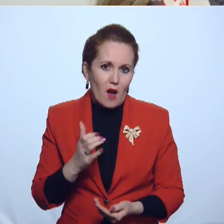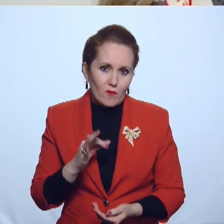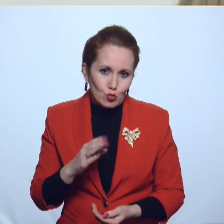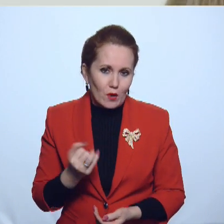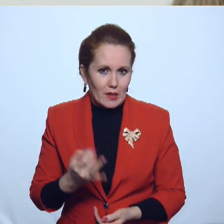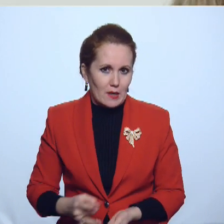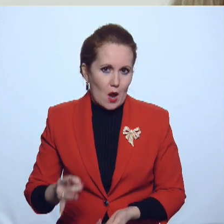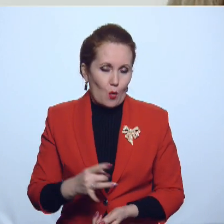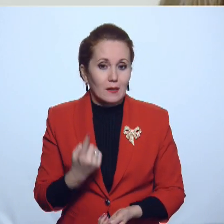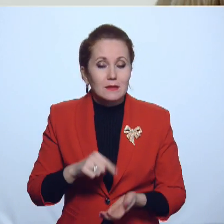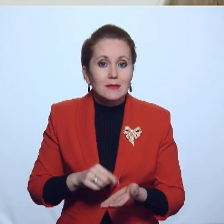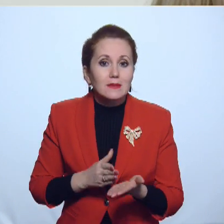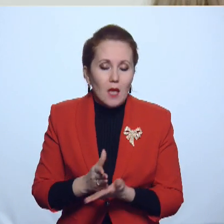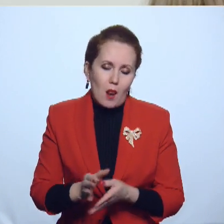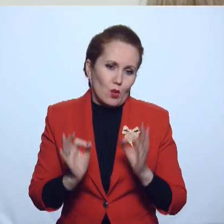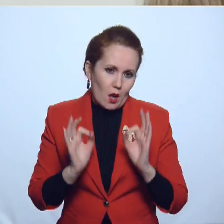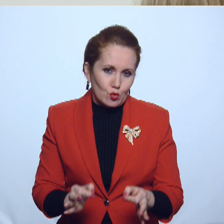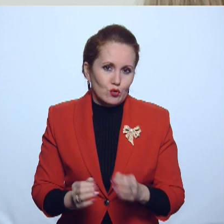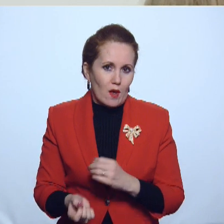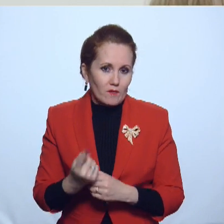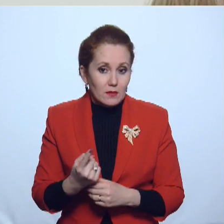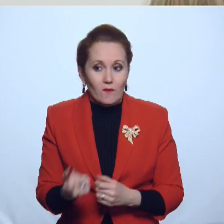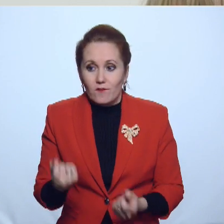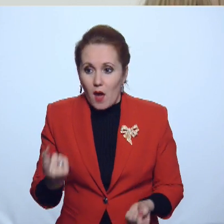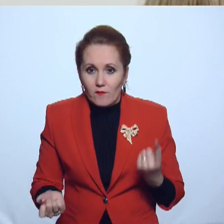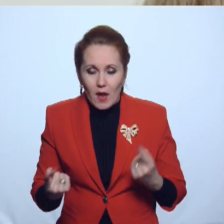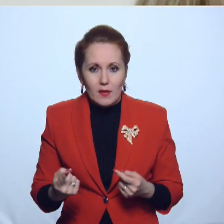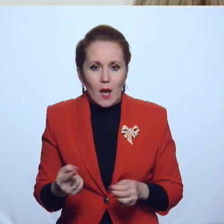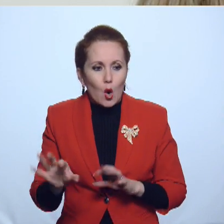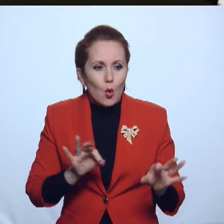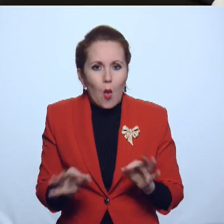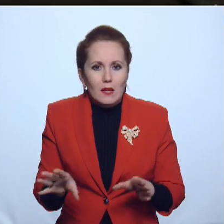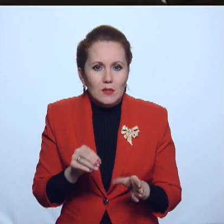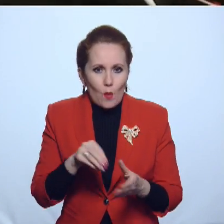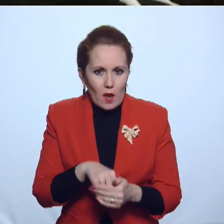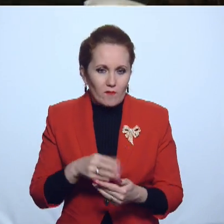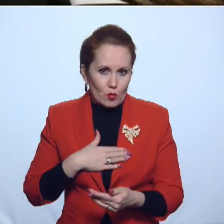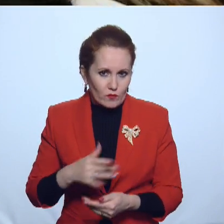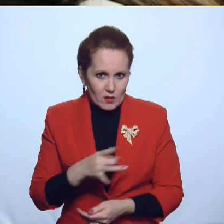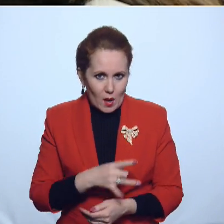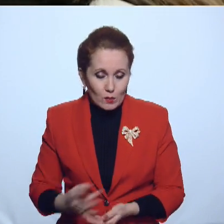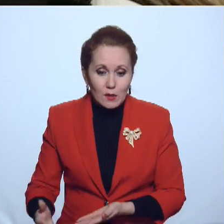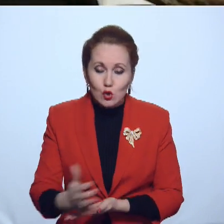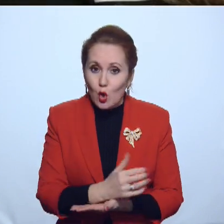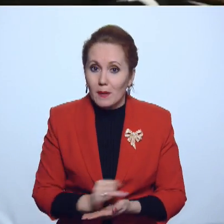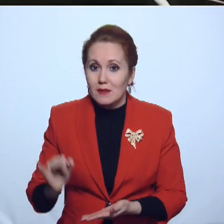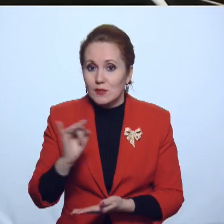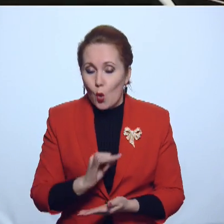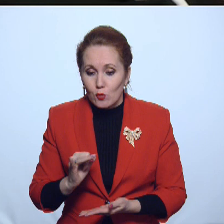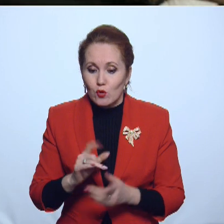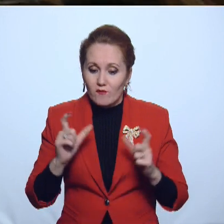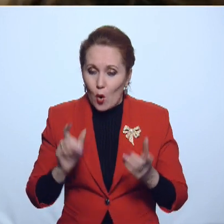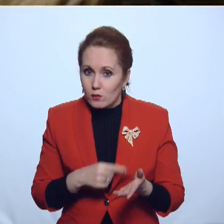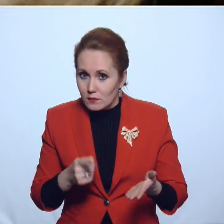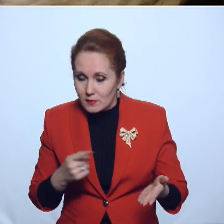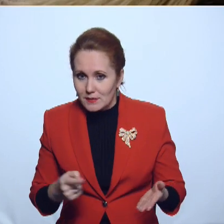Вовожского района. Одной из целей, конечно же, являлось и выявление коллекционеров нашего района. Собранные исторические предметы и фотодокументы